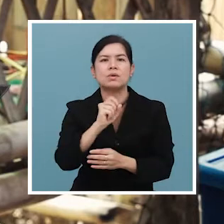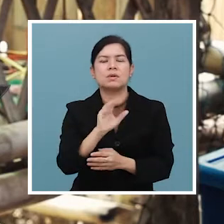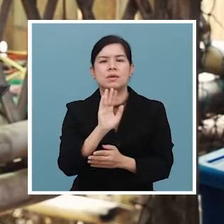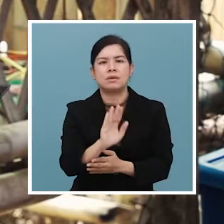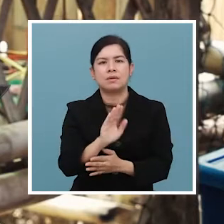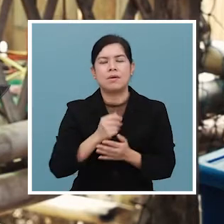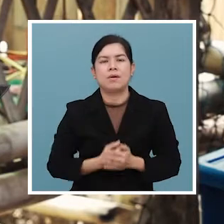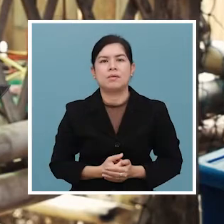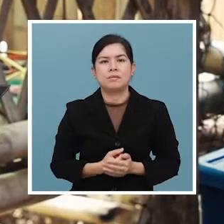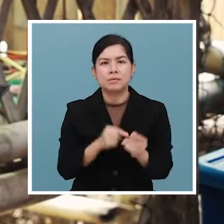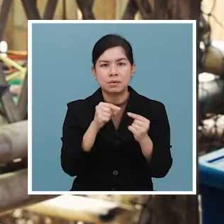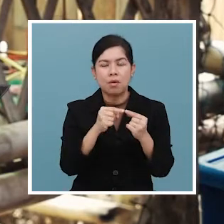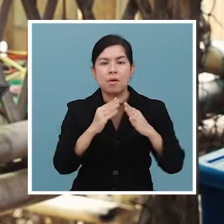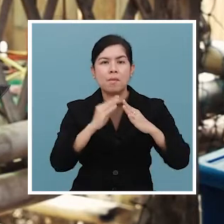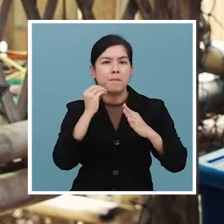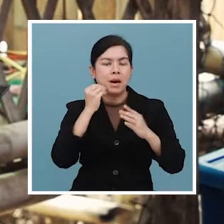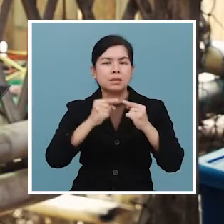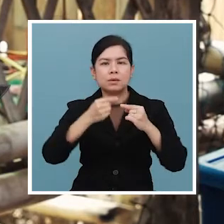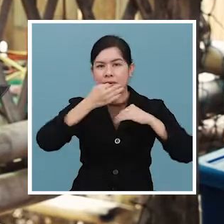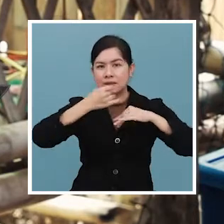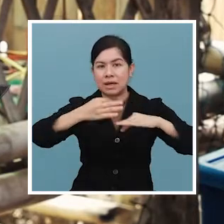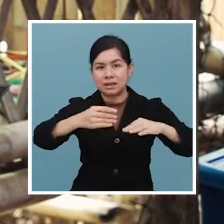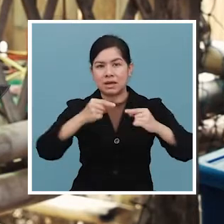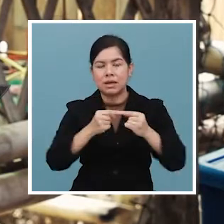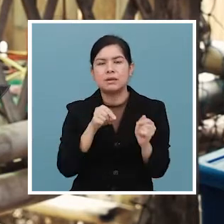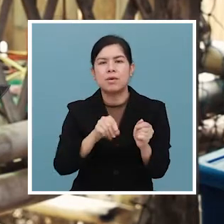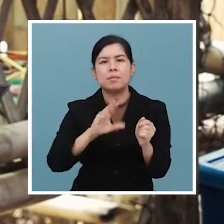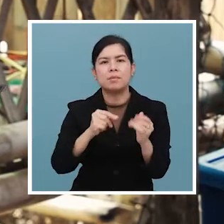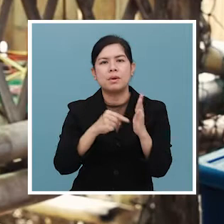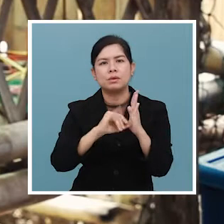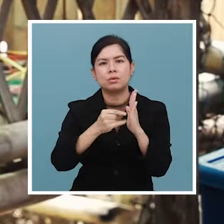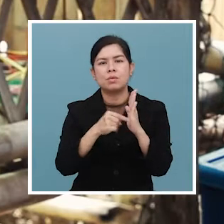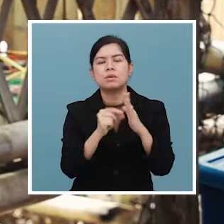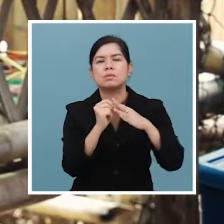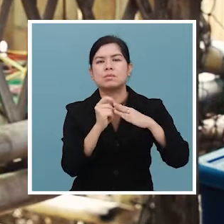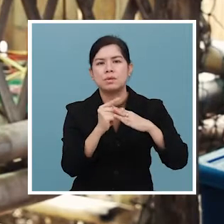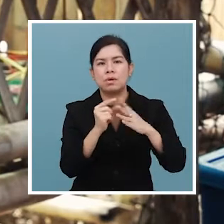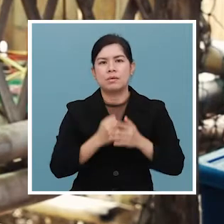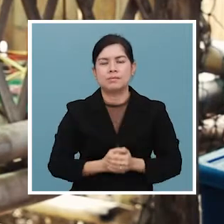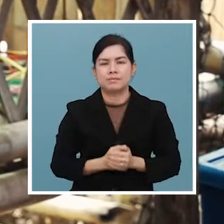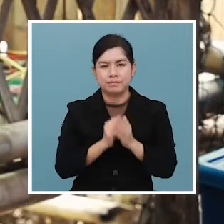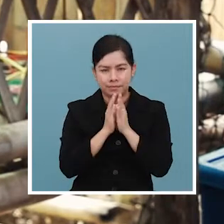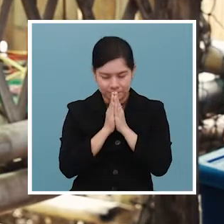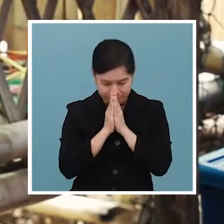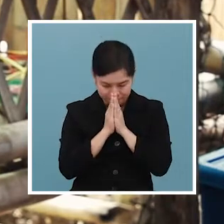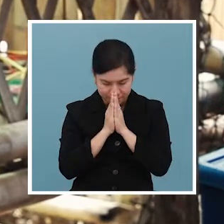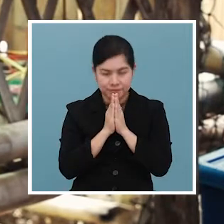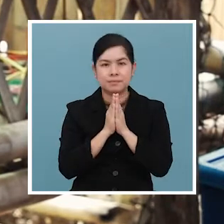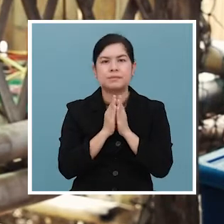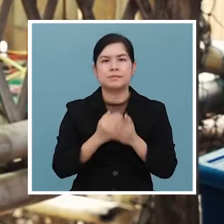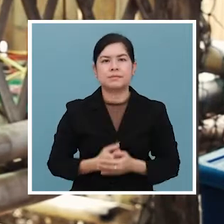จากวิสาหกิจชุมชนบ้านชายทะเลรางจันทร์ตำบลนาโคกอำเภอเมืองจังหวัดสมุทรสาครมาใช้นะครับแล้วพบกันใหม่นะครับสวัสดี